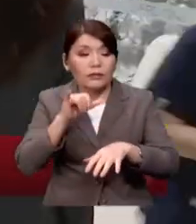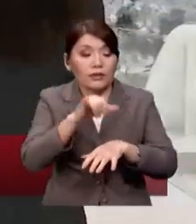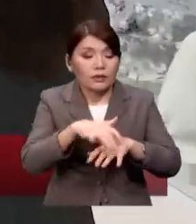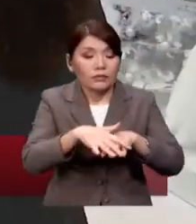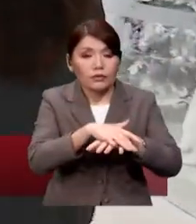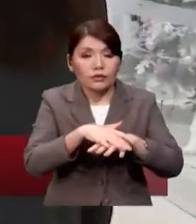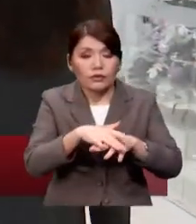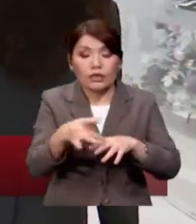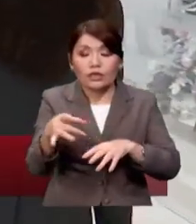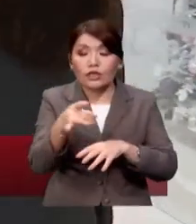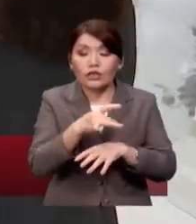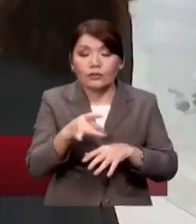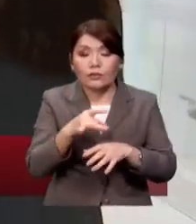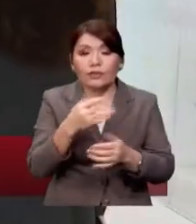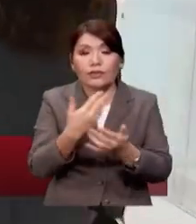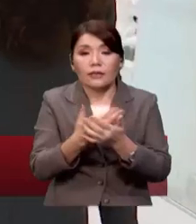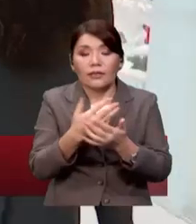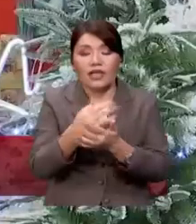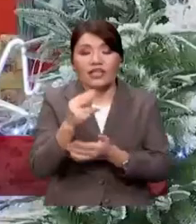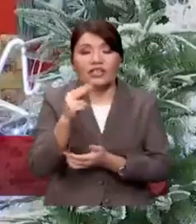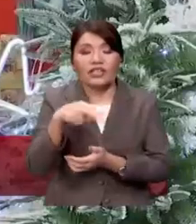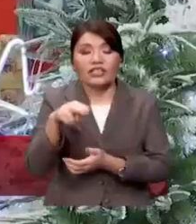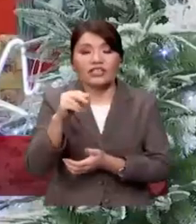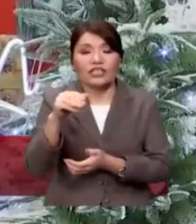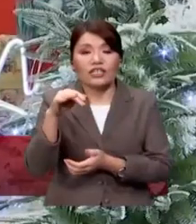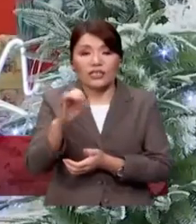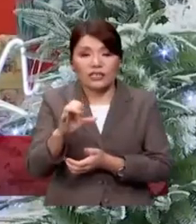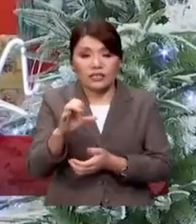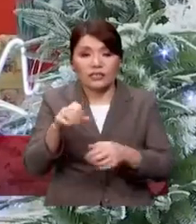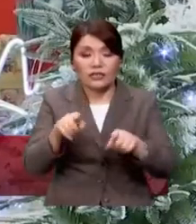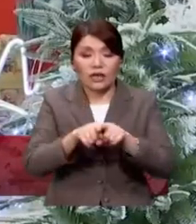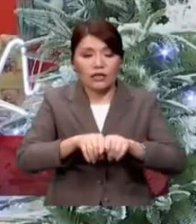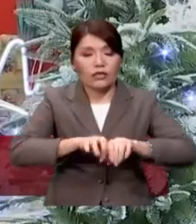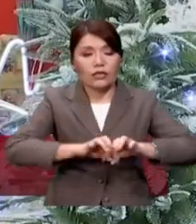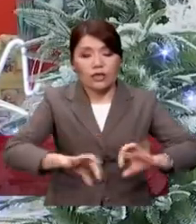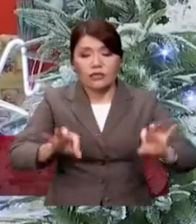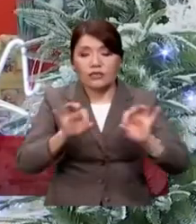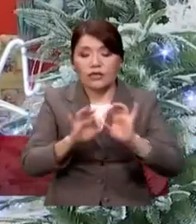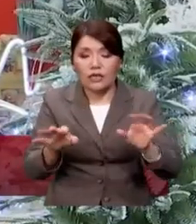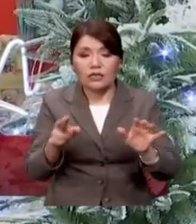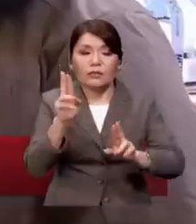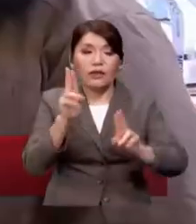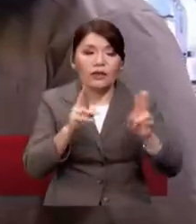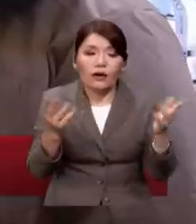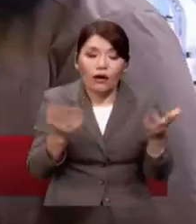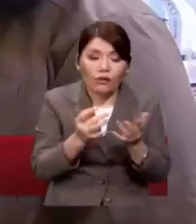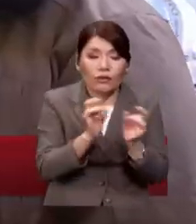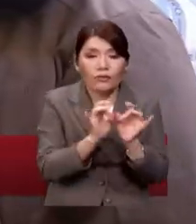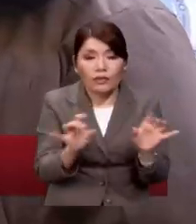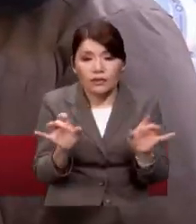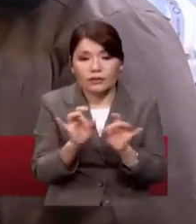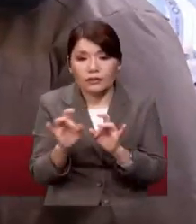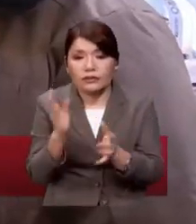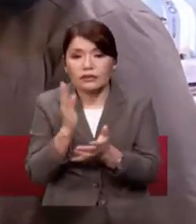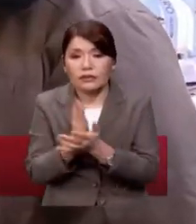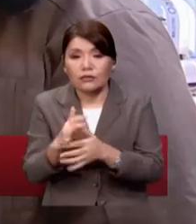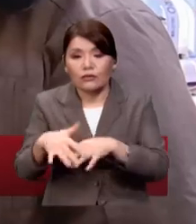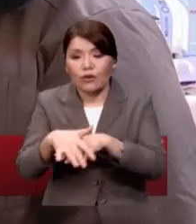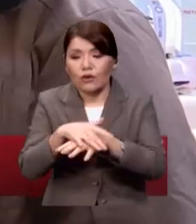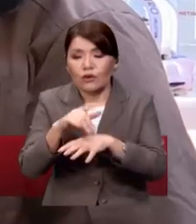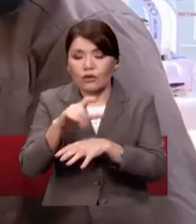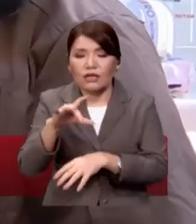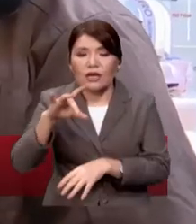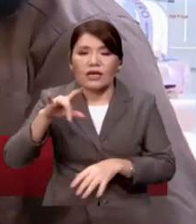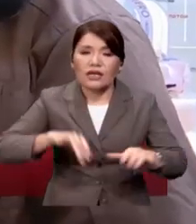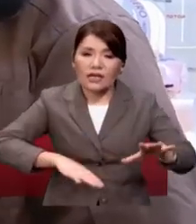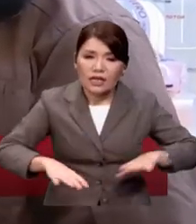рамках республиканского месячника ДЧС организовывает агитационные мероприятия в местах массового скопления людей, таких как